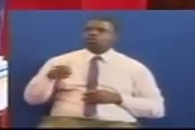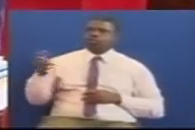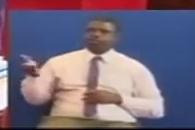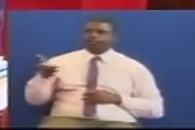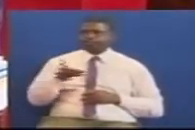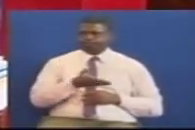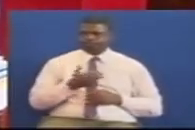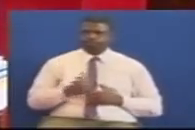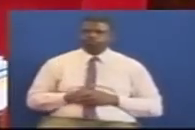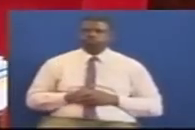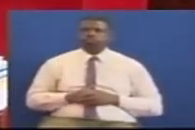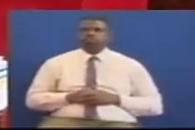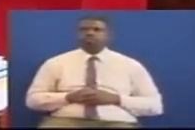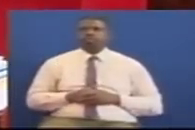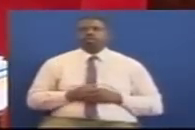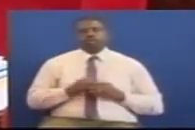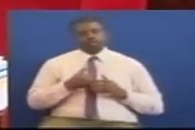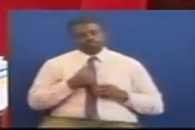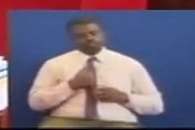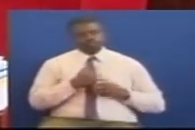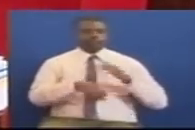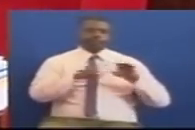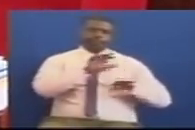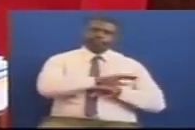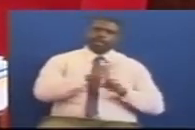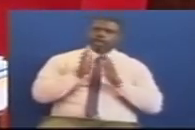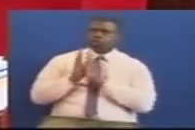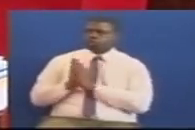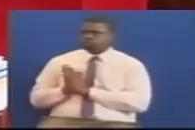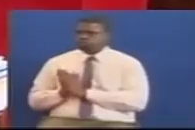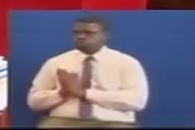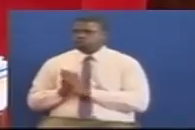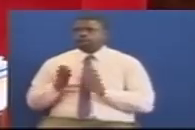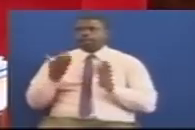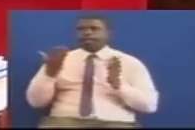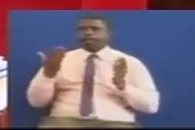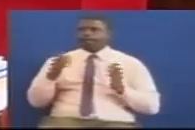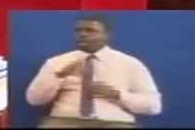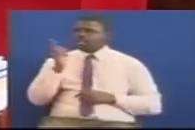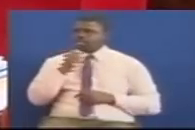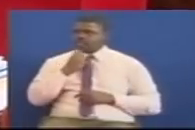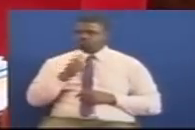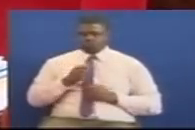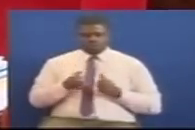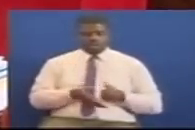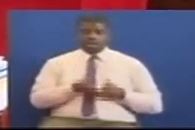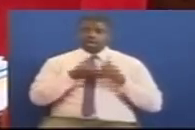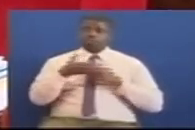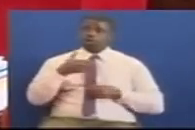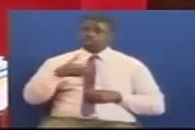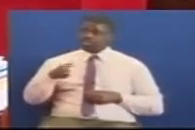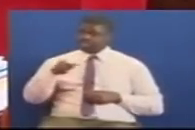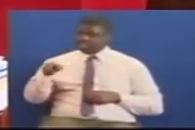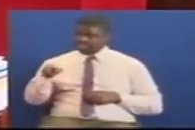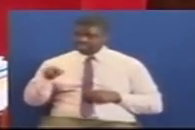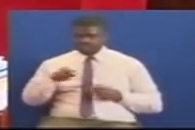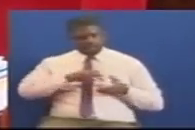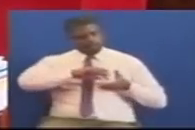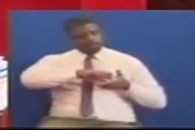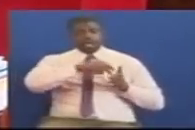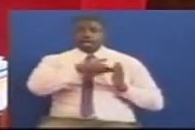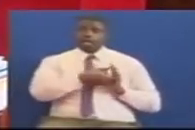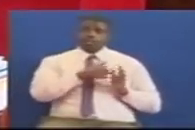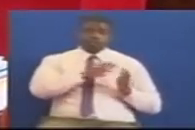Mheshimiwa Mwenyekiti, nashukuru pamoja na majibu ya Mheshimiwa Naibu Waziri na pamoja na mikakati yote ya